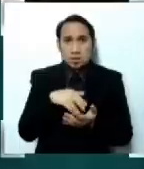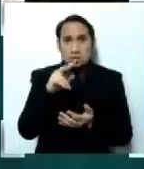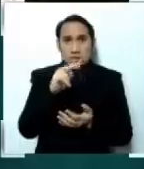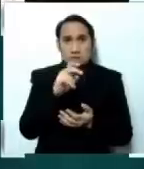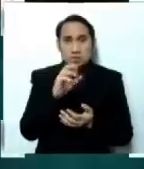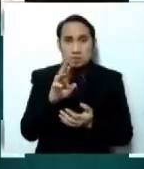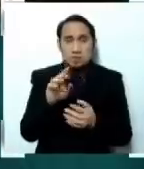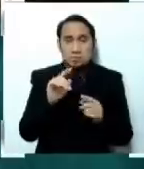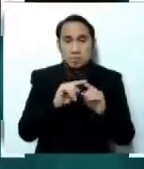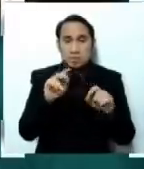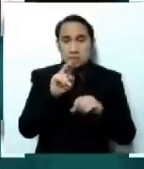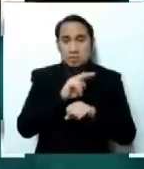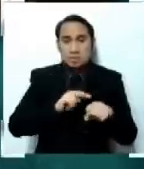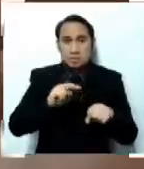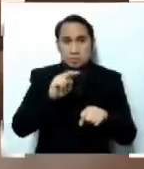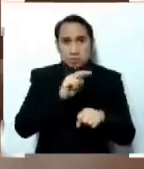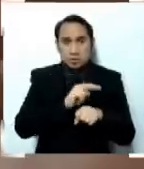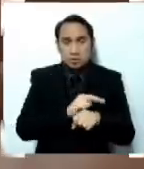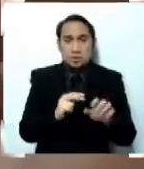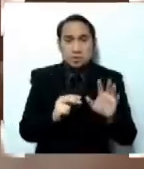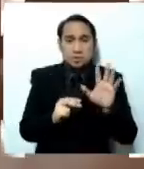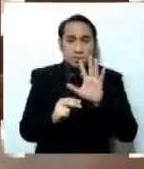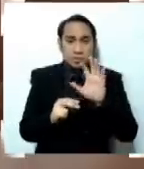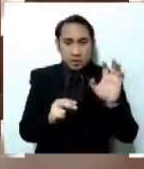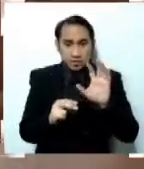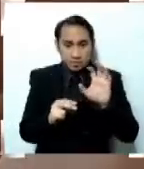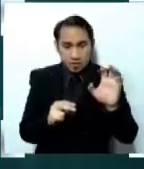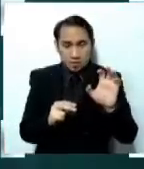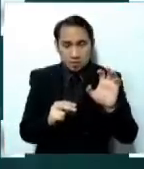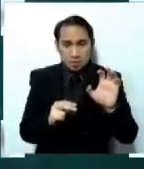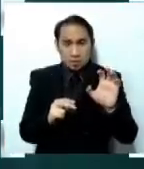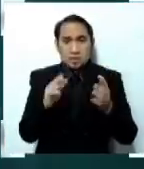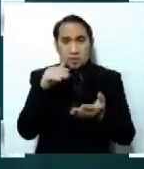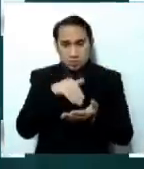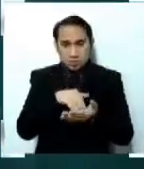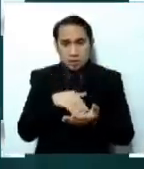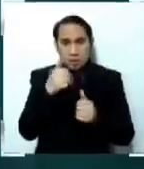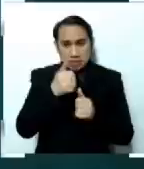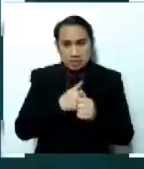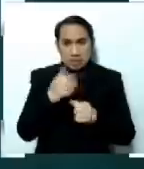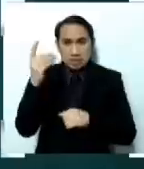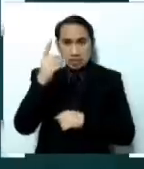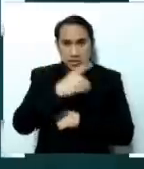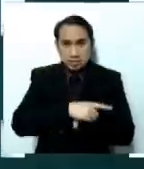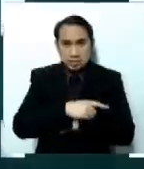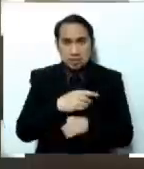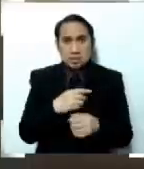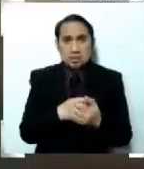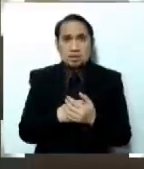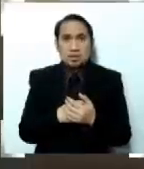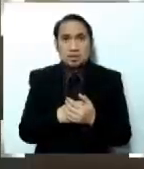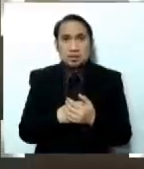target, 500,000 jobs a day. We can have the herd immunity sa NCR and